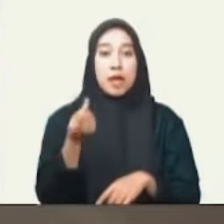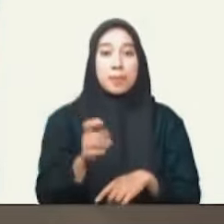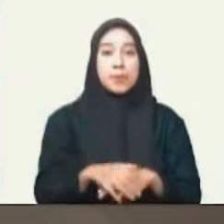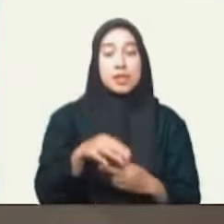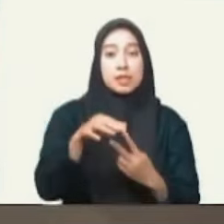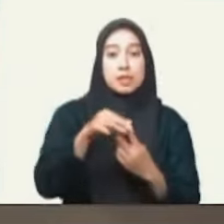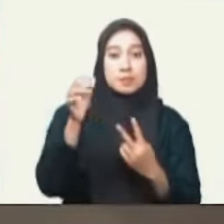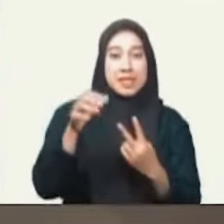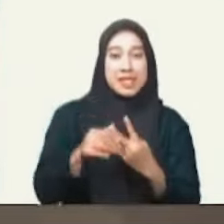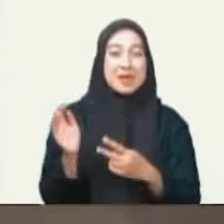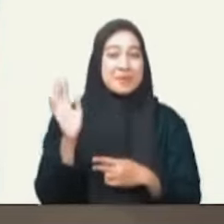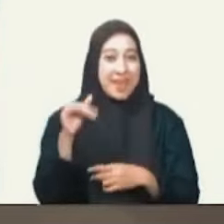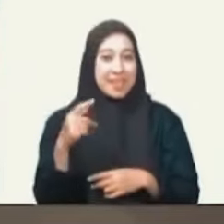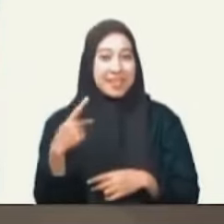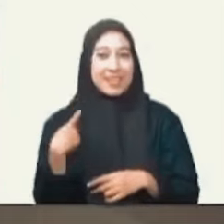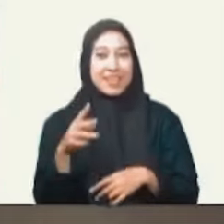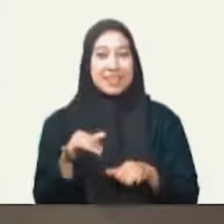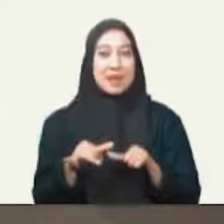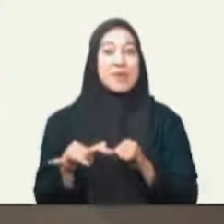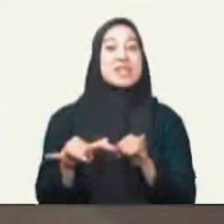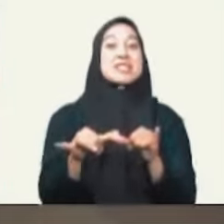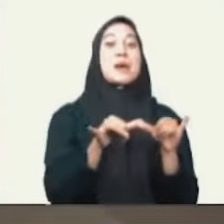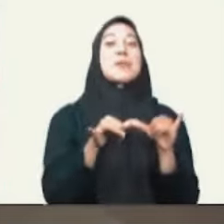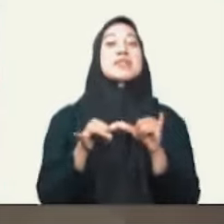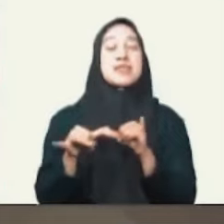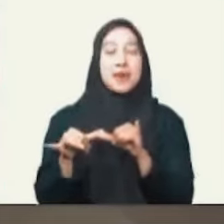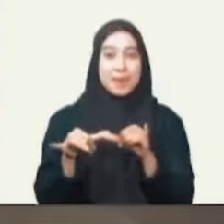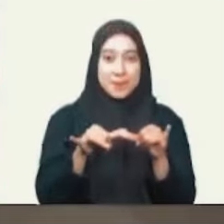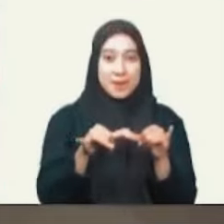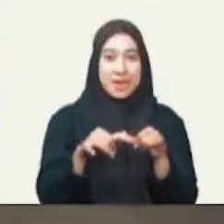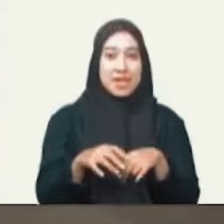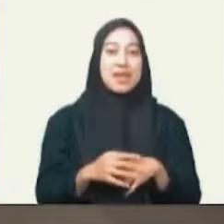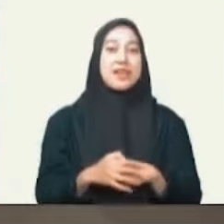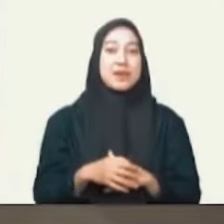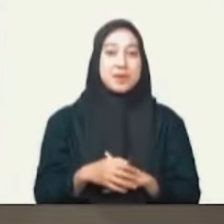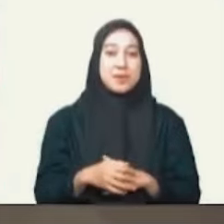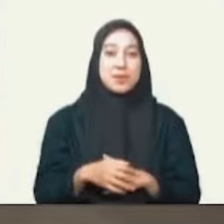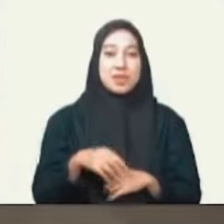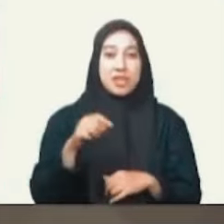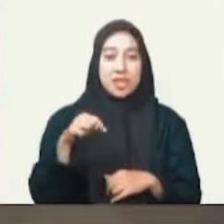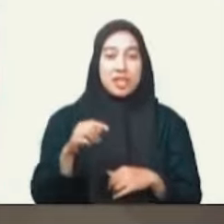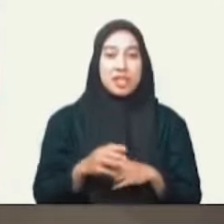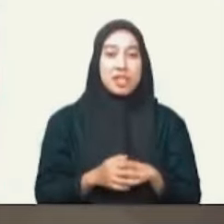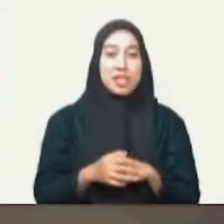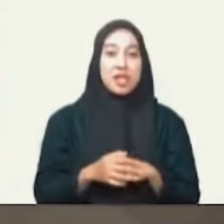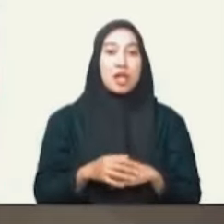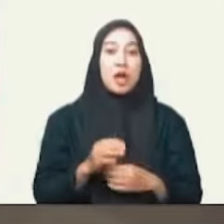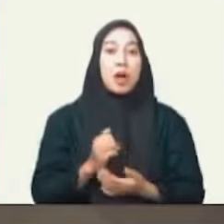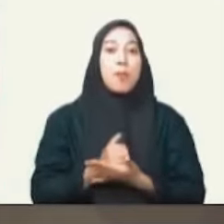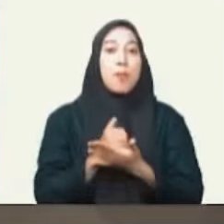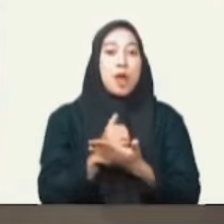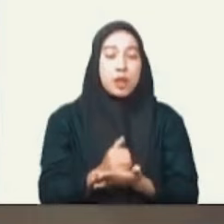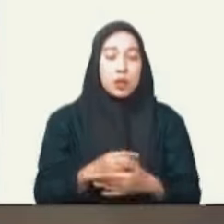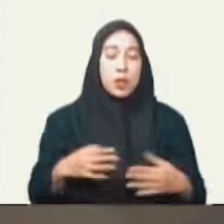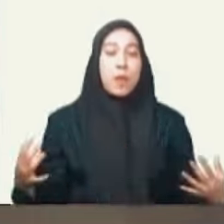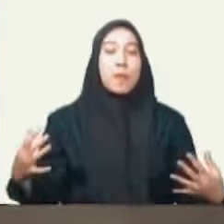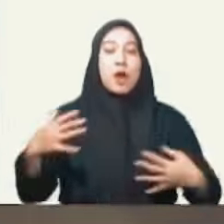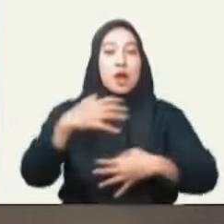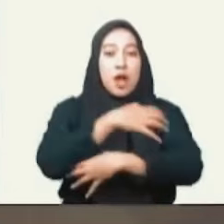bersama-sama. Nah, ini akan kita turun bersama-sama. Merangkul semua